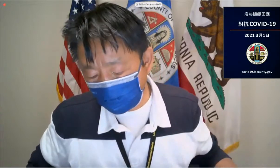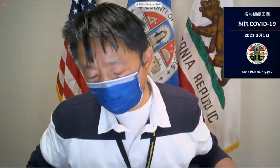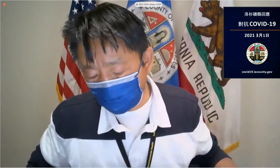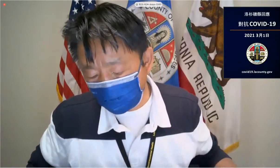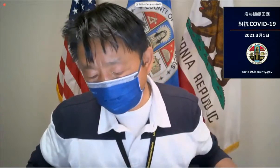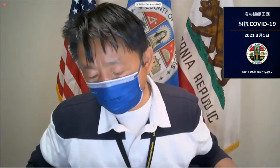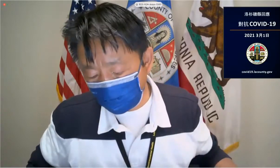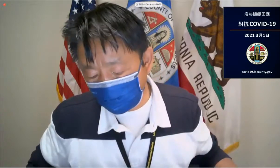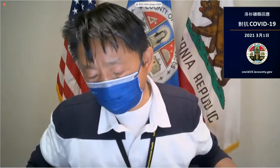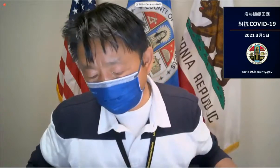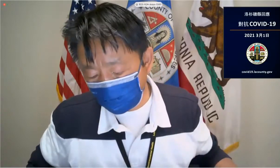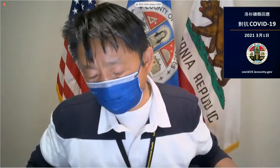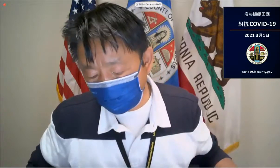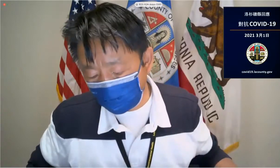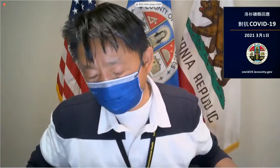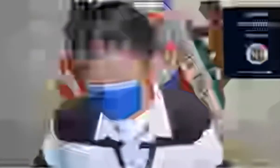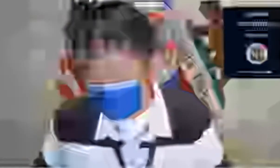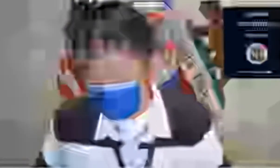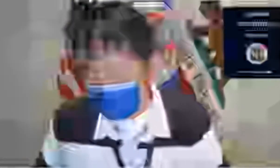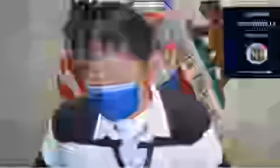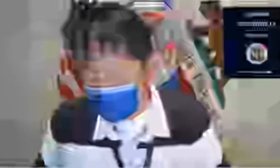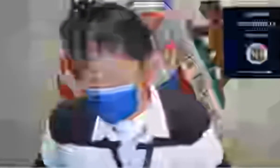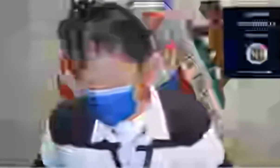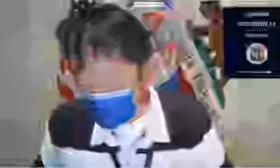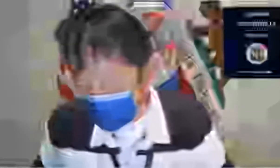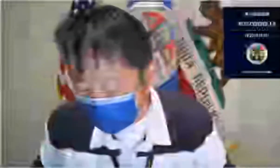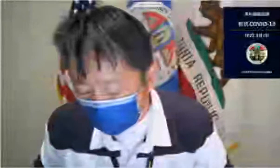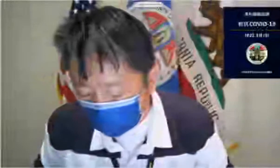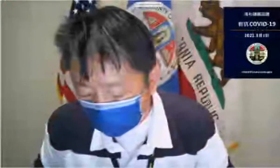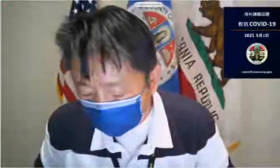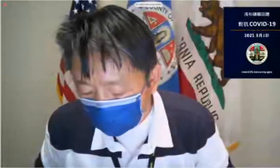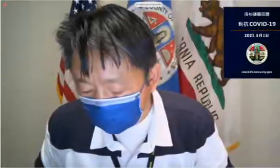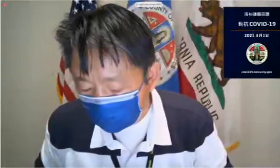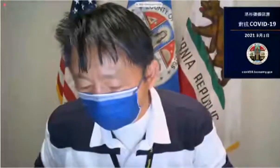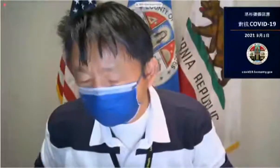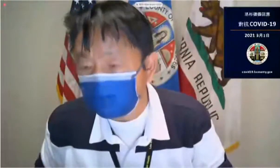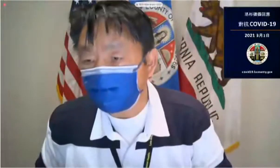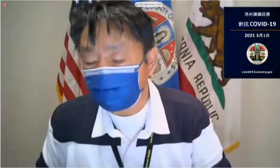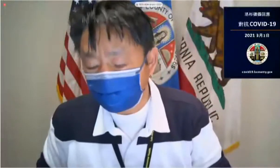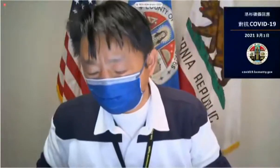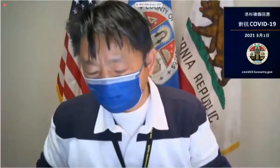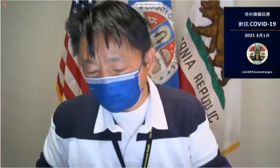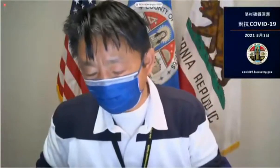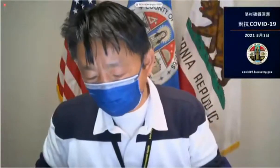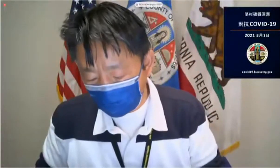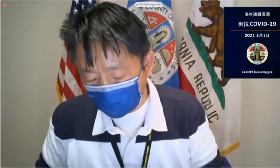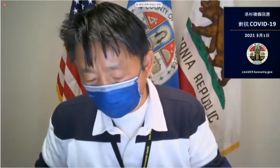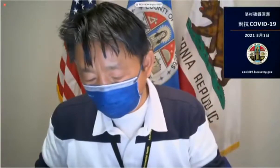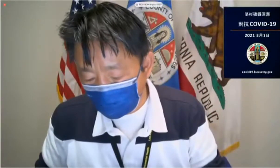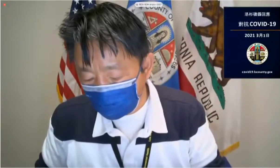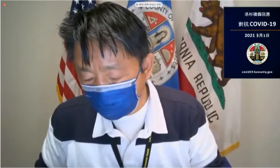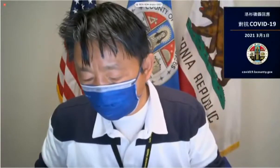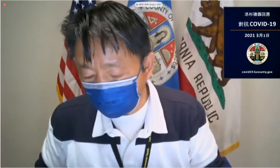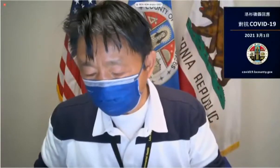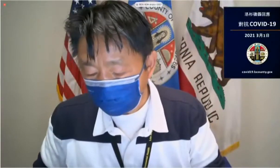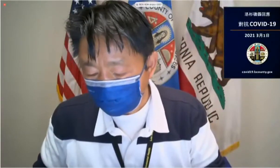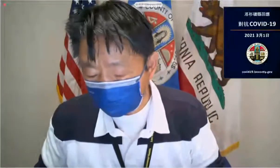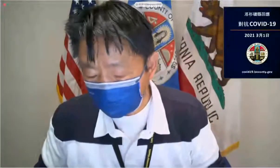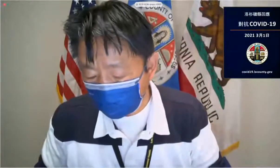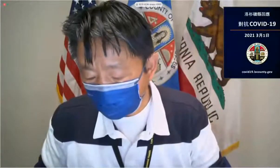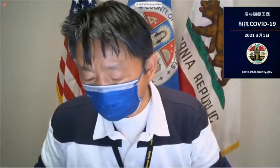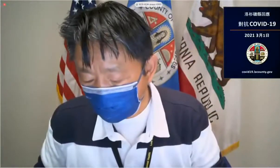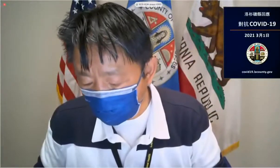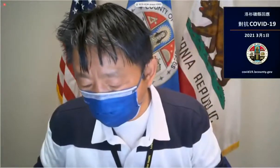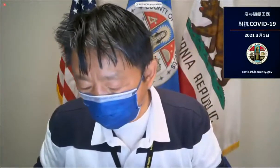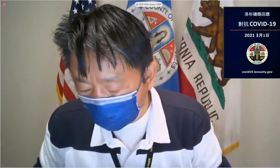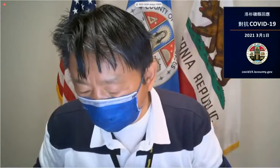接种。星期6将会给幼儿看护和教育部门的人提供疫苗接种。星期天 将